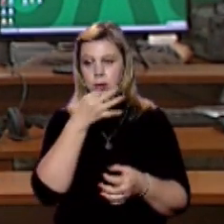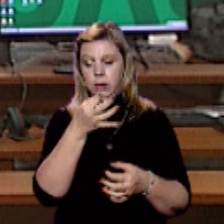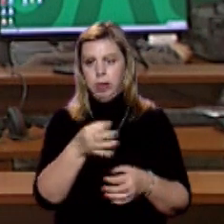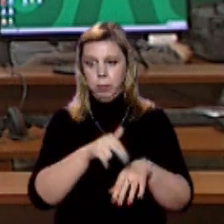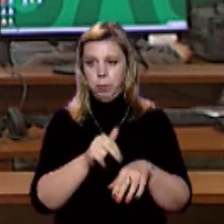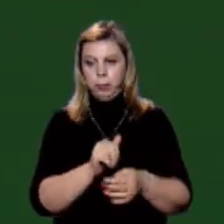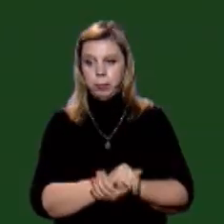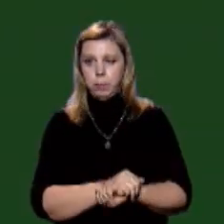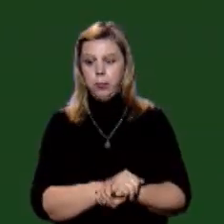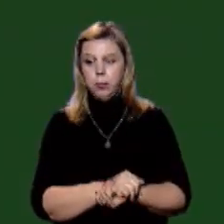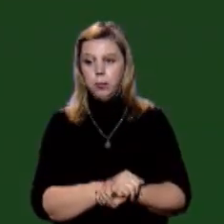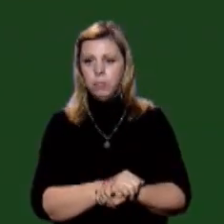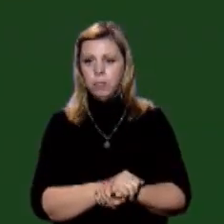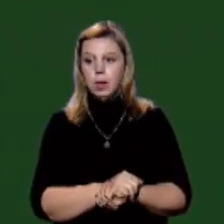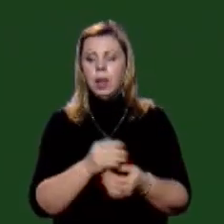Машіко.